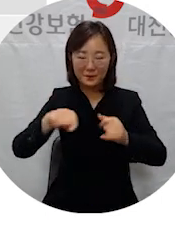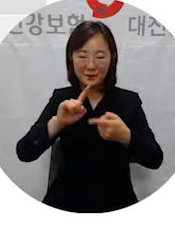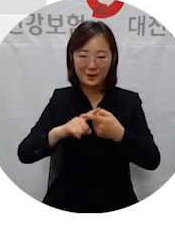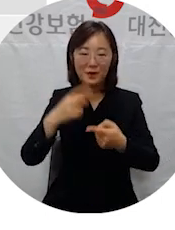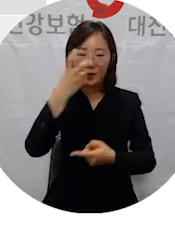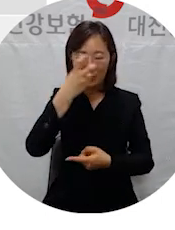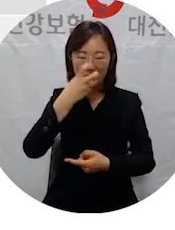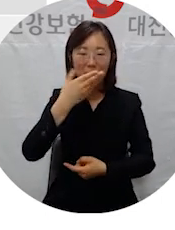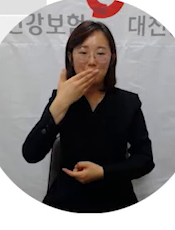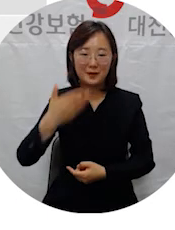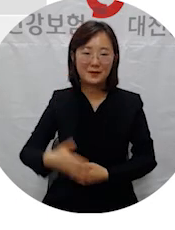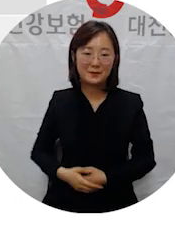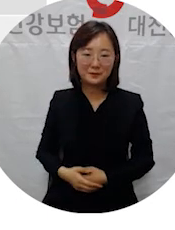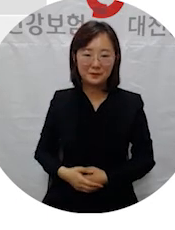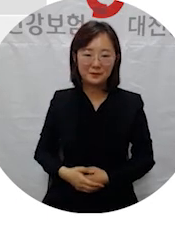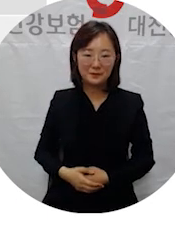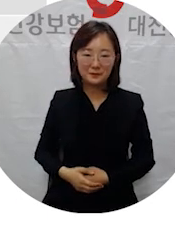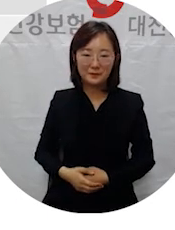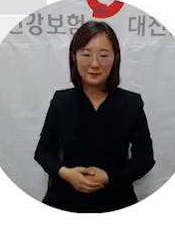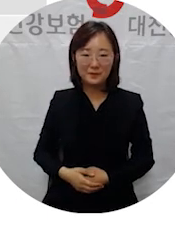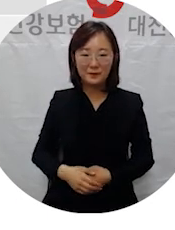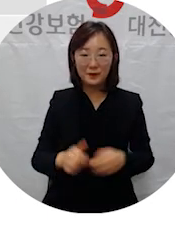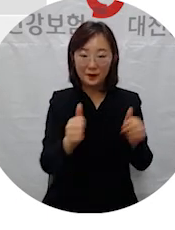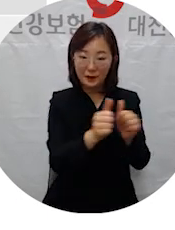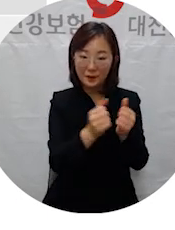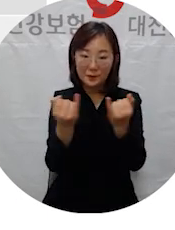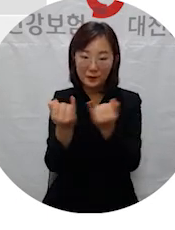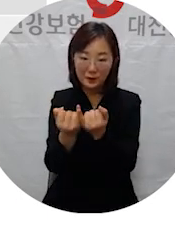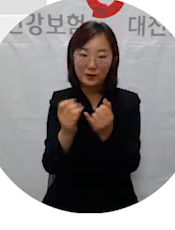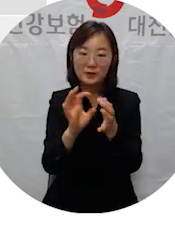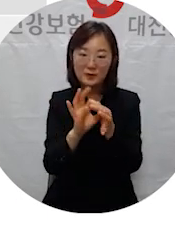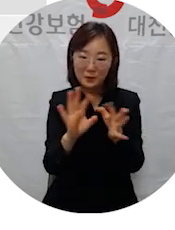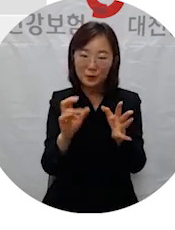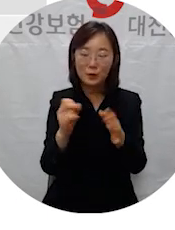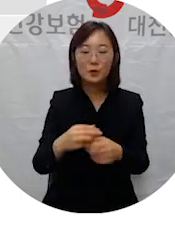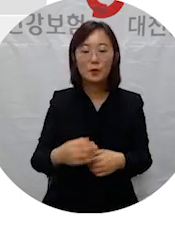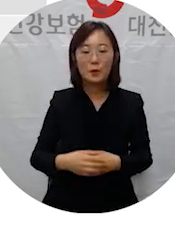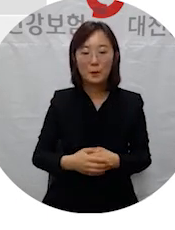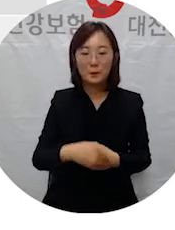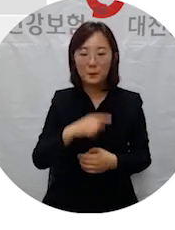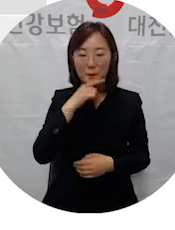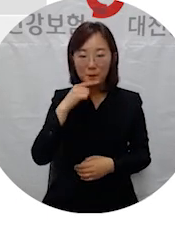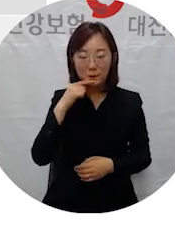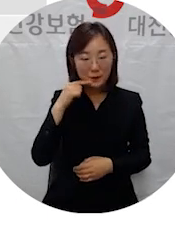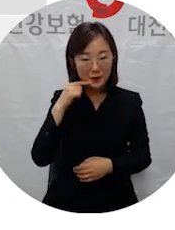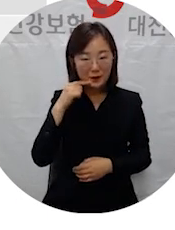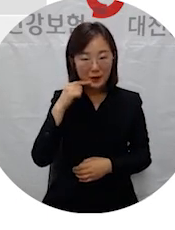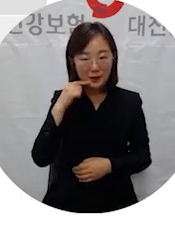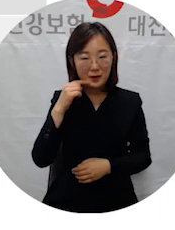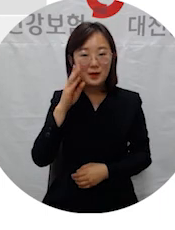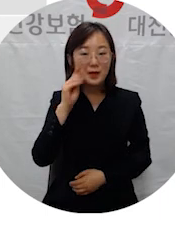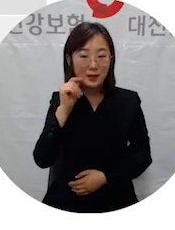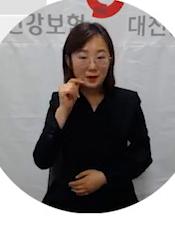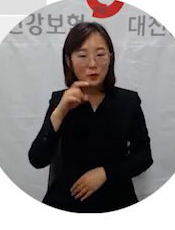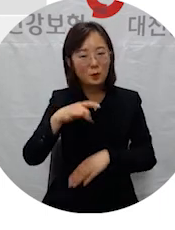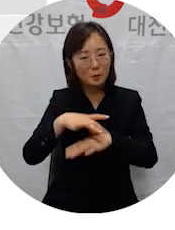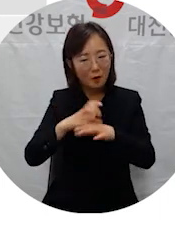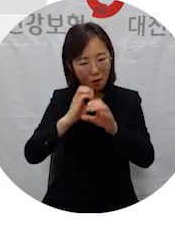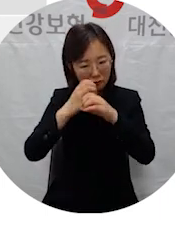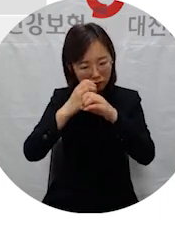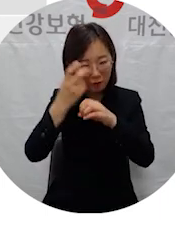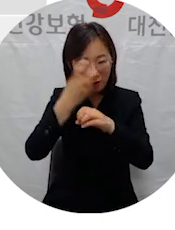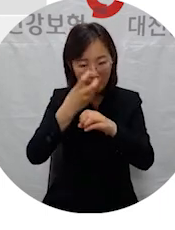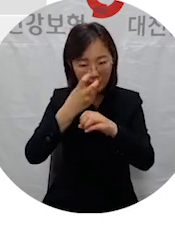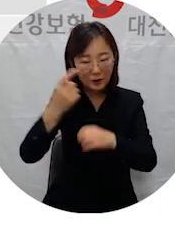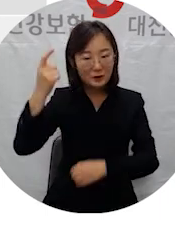기준으로는 짝수년도 출생자가 건강검진 대상입니다. 또한 성이나 연령별로 대상